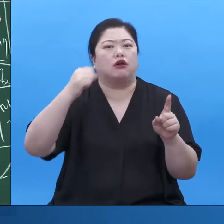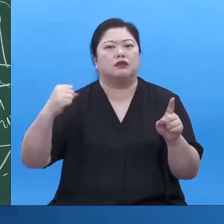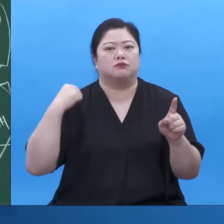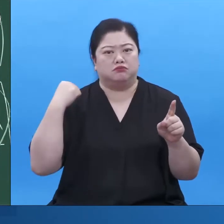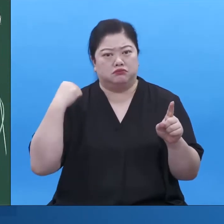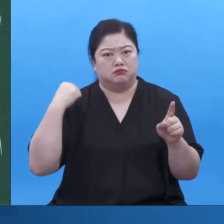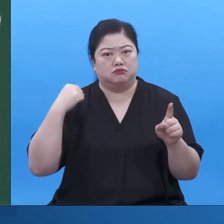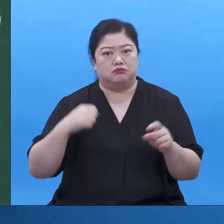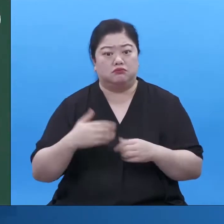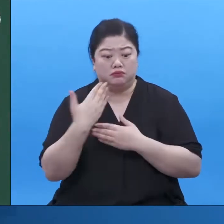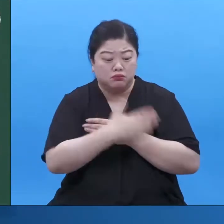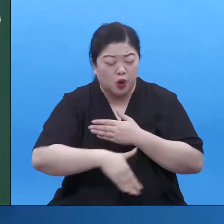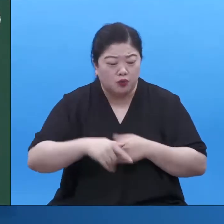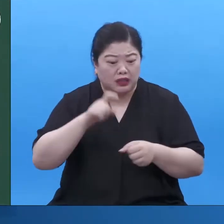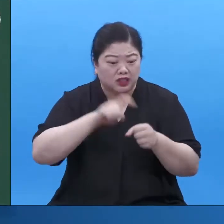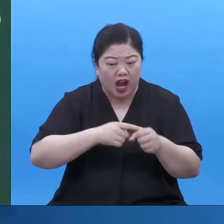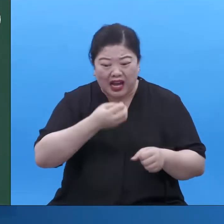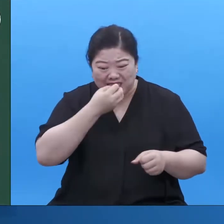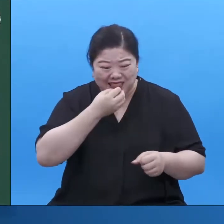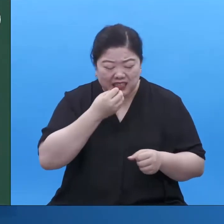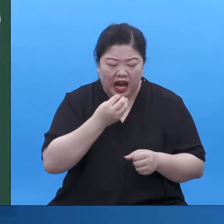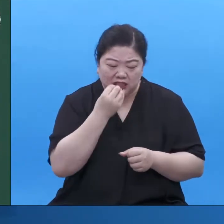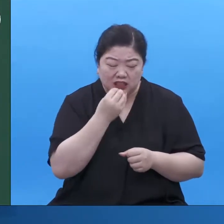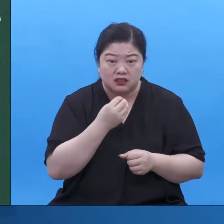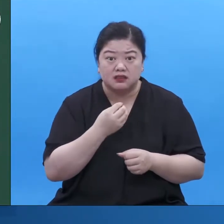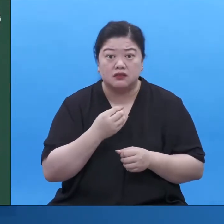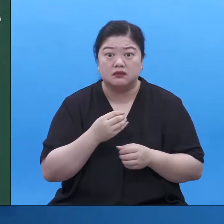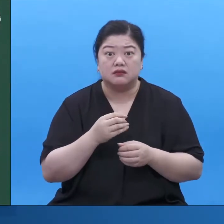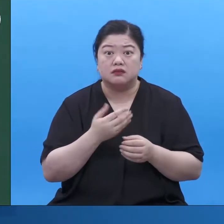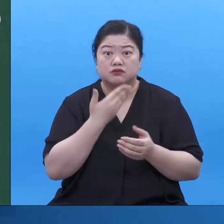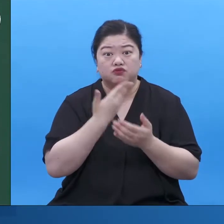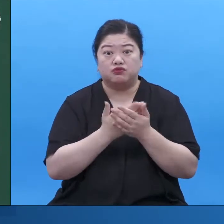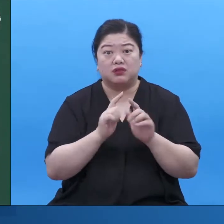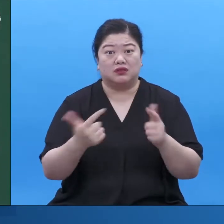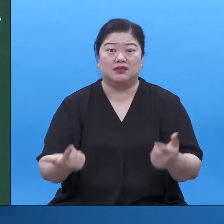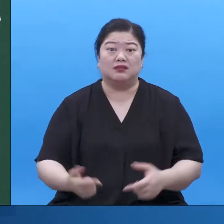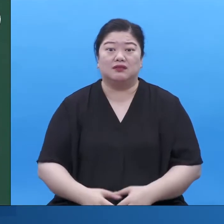무슨 떡을 말합니까? 어떤 복식입니까?